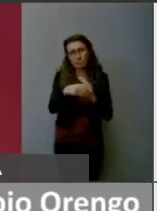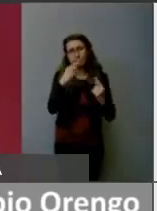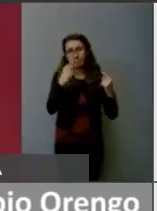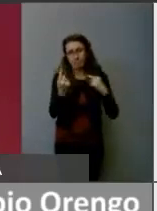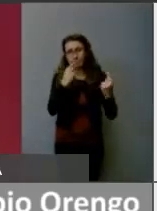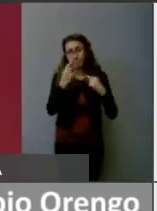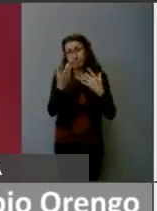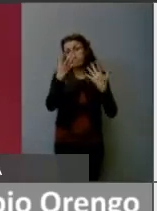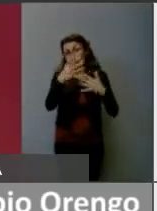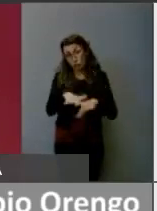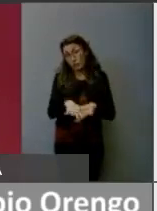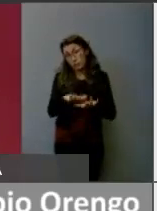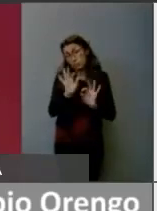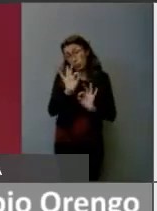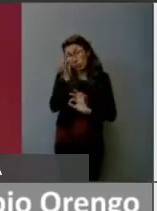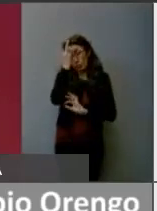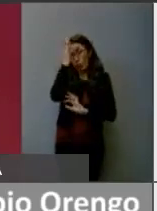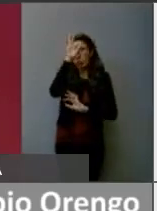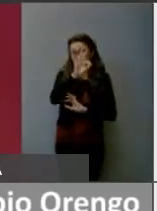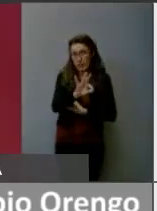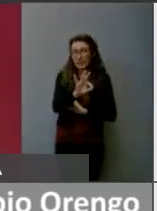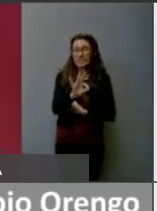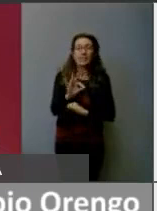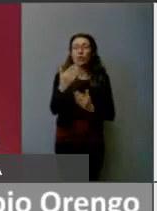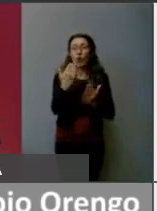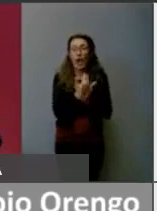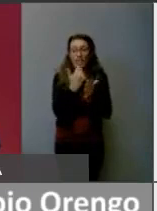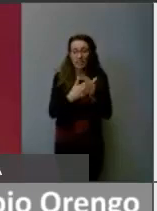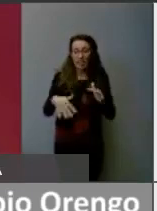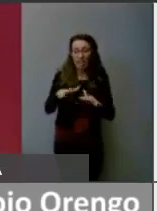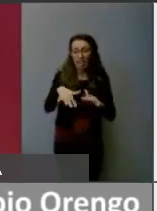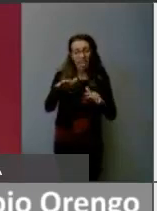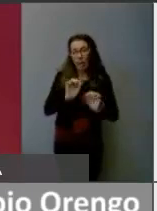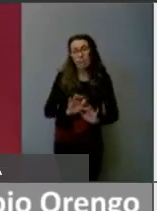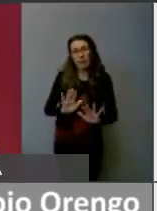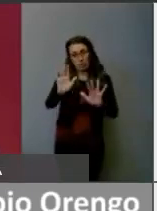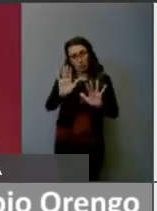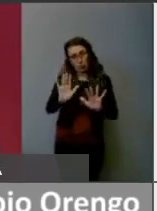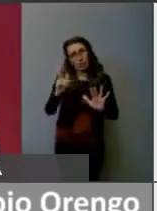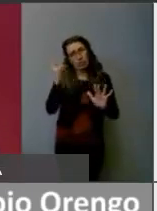stalli già esistenti, recuperando così lo spazio. Grazie.